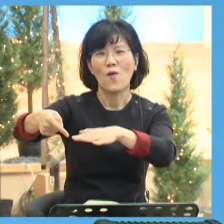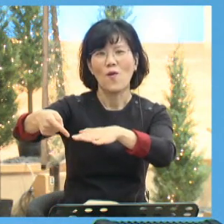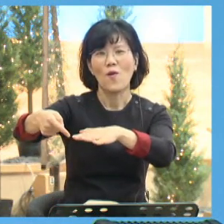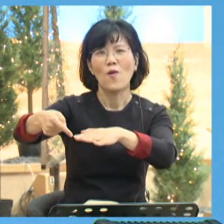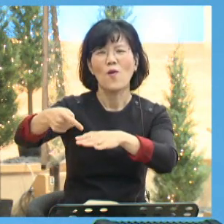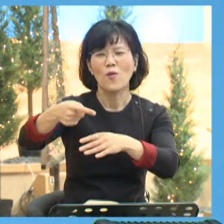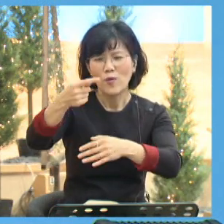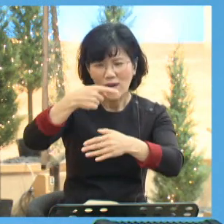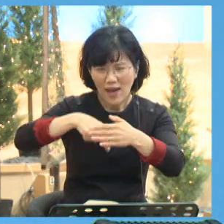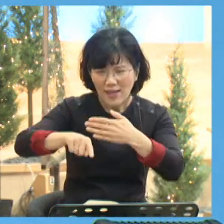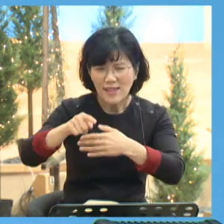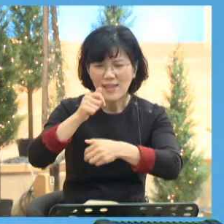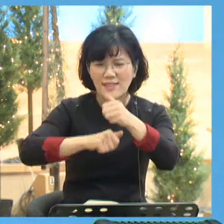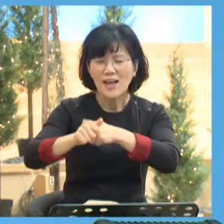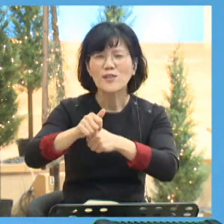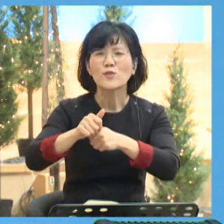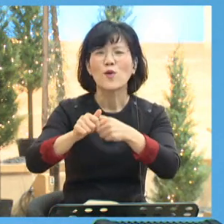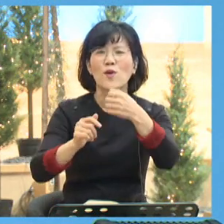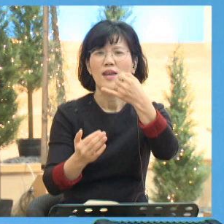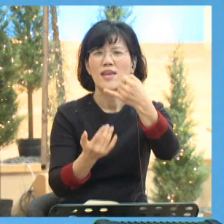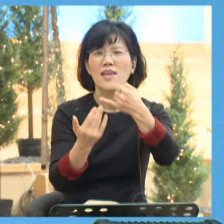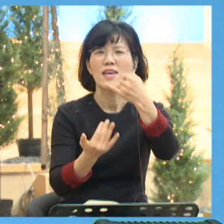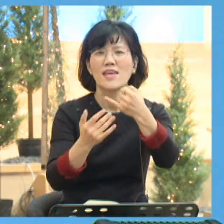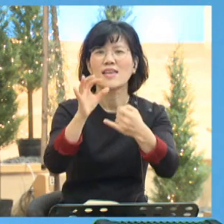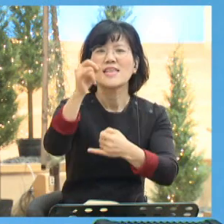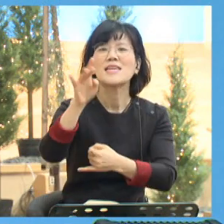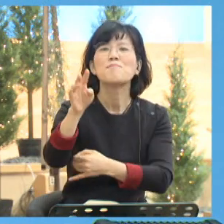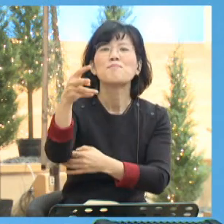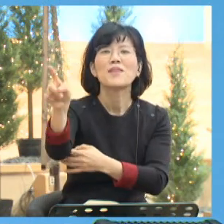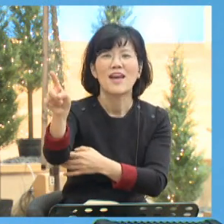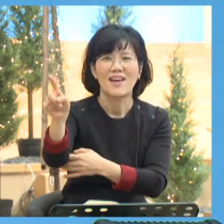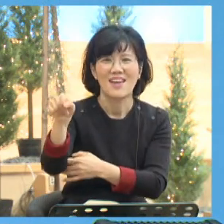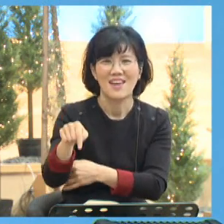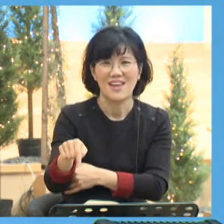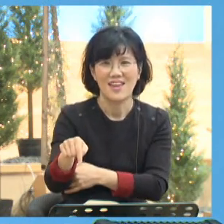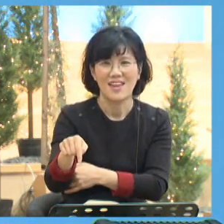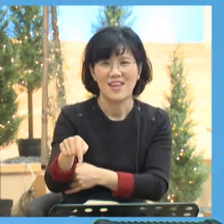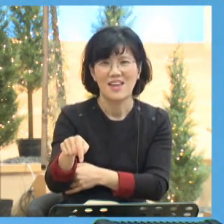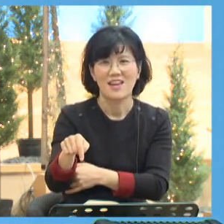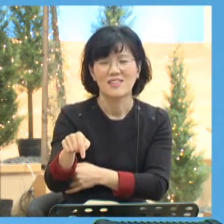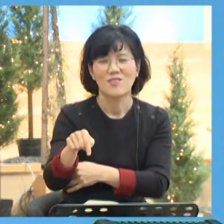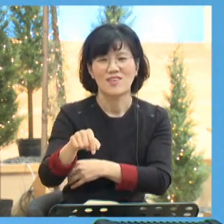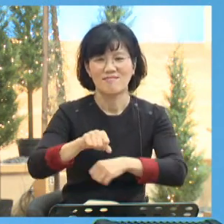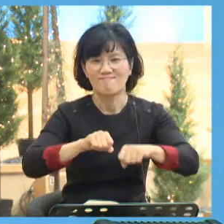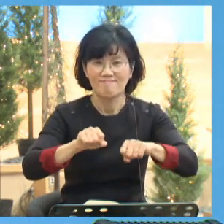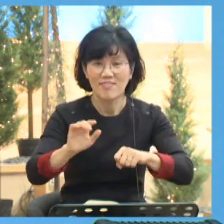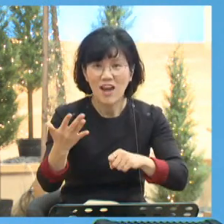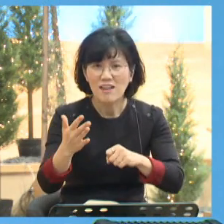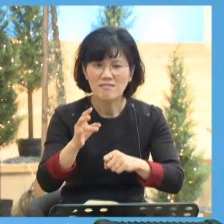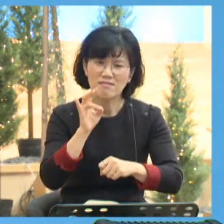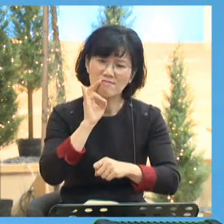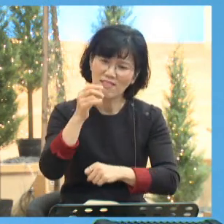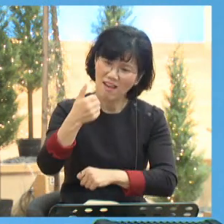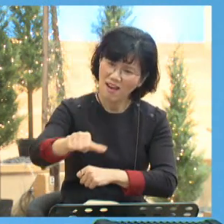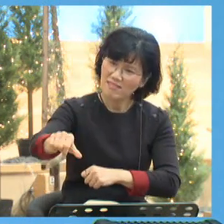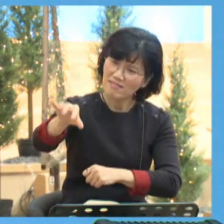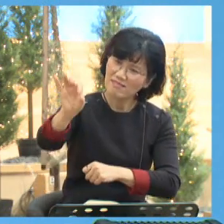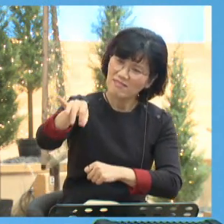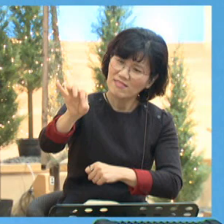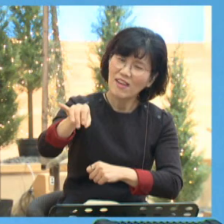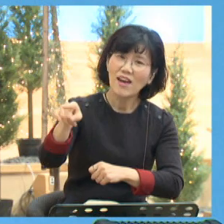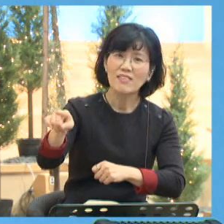나와가지고 또 암몬 족속을 물리치는 근데 이따가 누구예요 기생이 아들 주제에 민족을 구하는